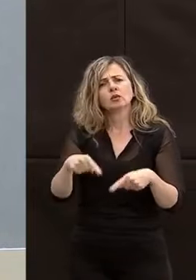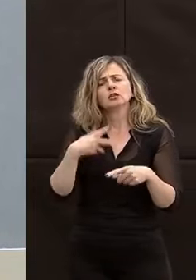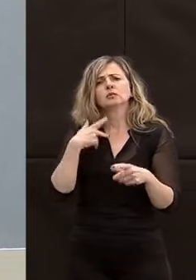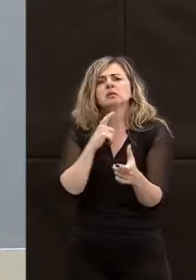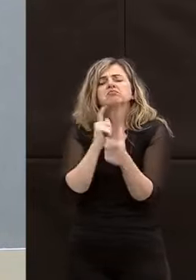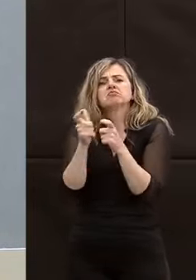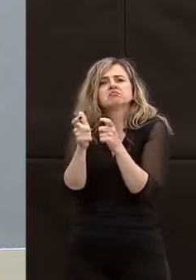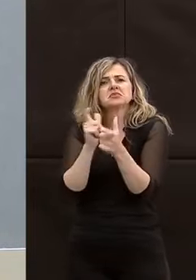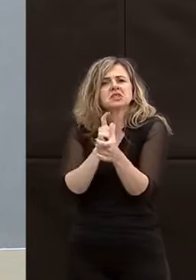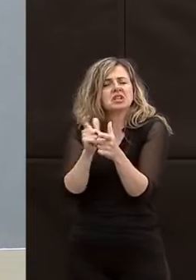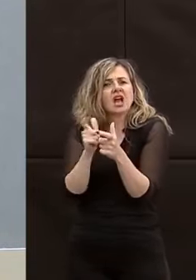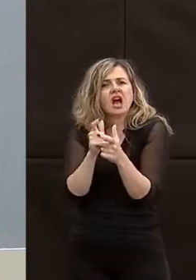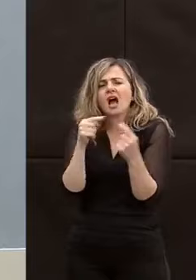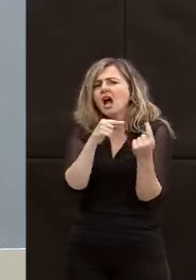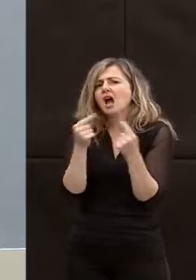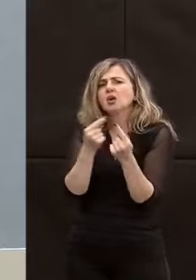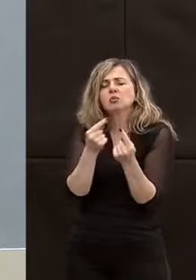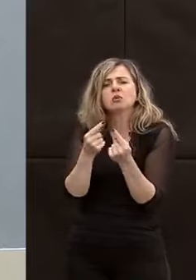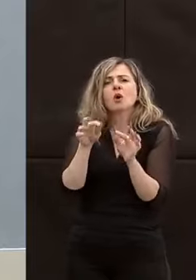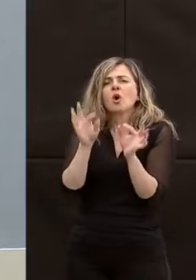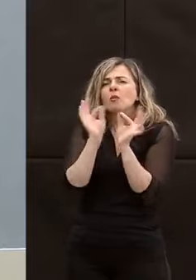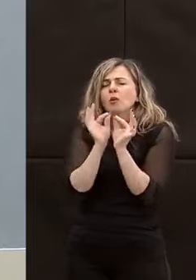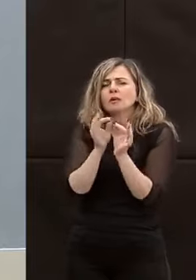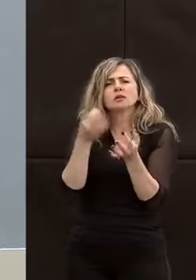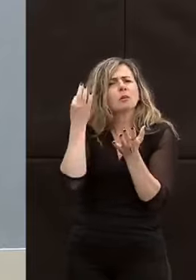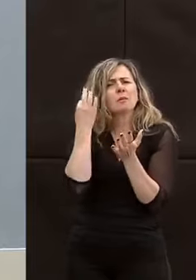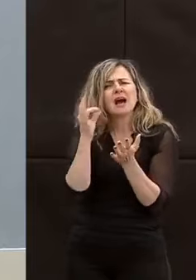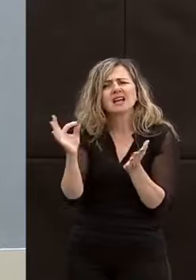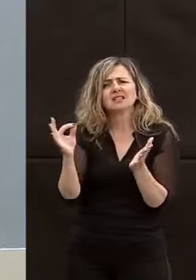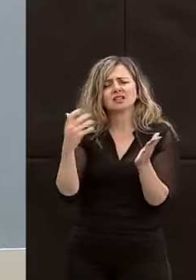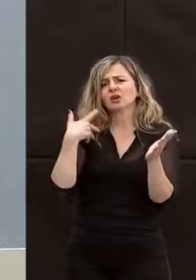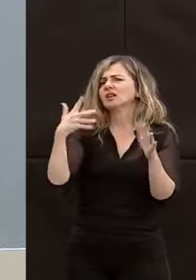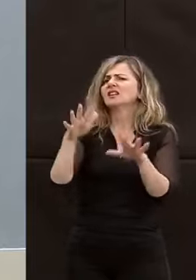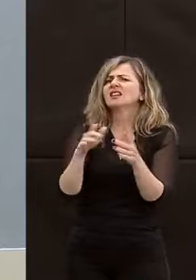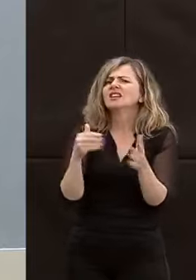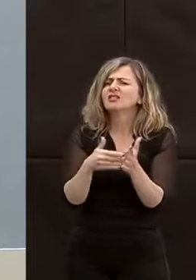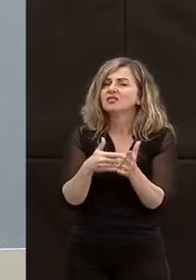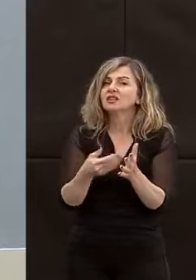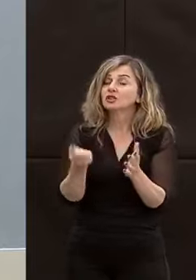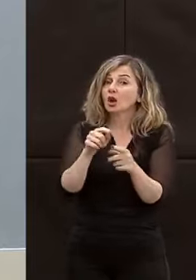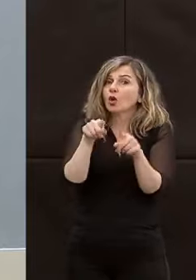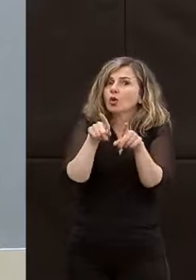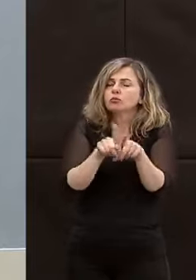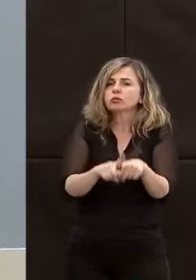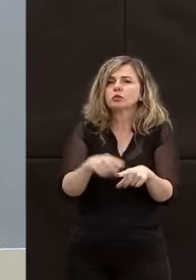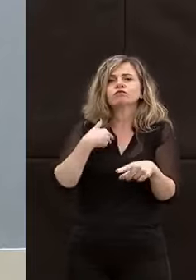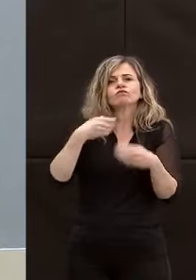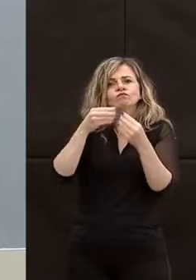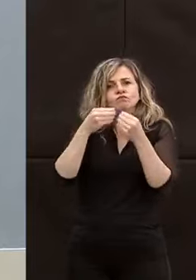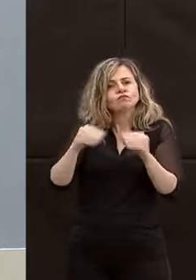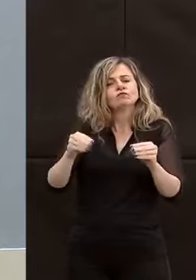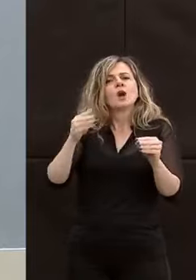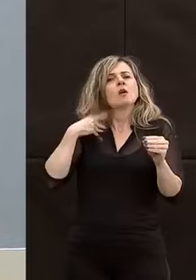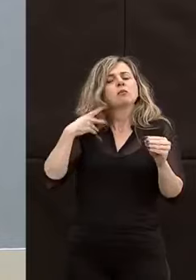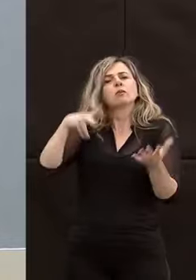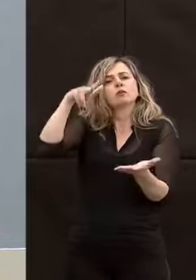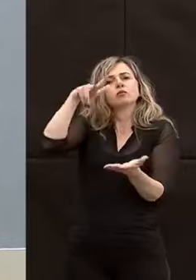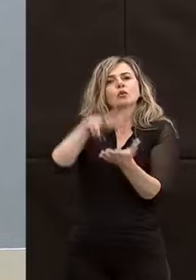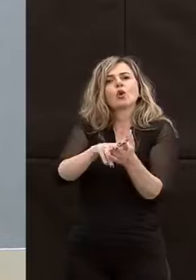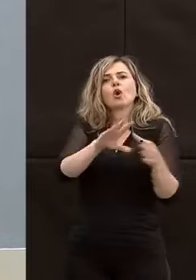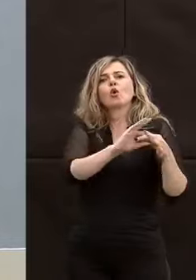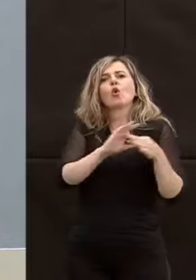in un momento così particolare e difficile ancora di più io sono convinto che il ruolo della